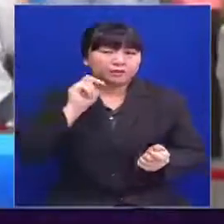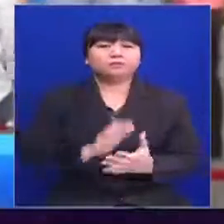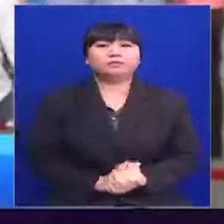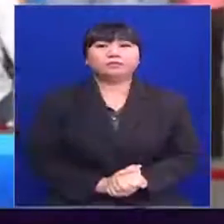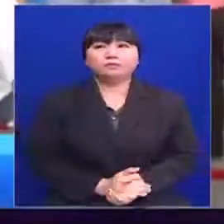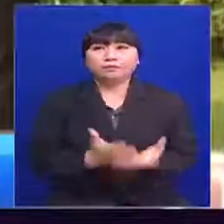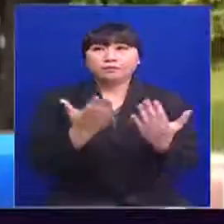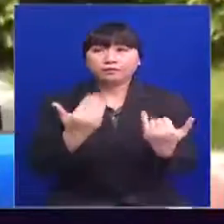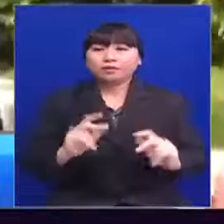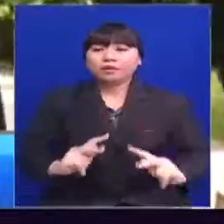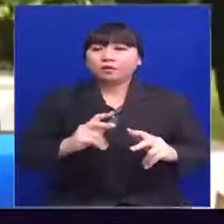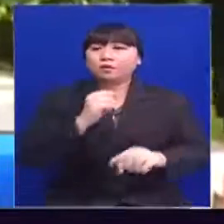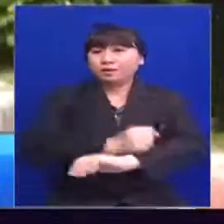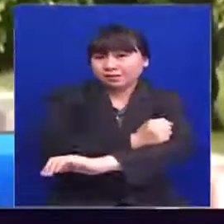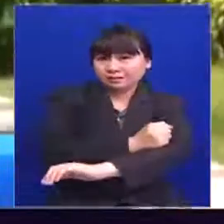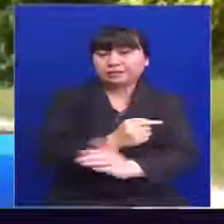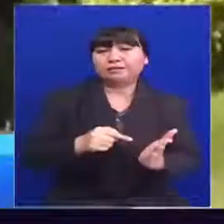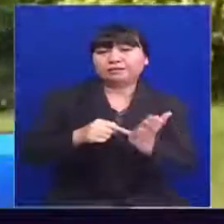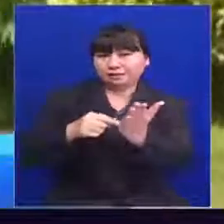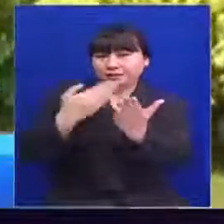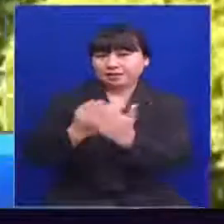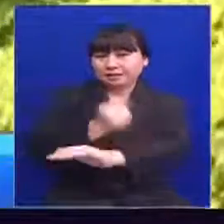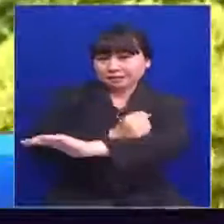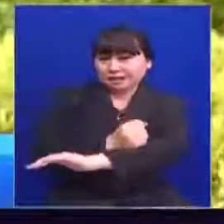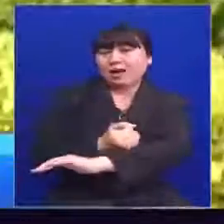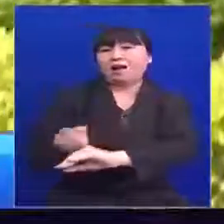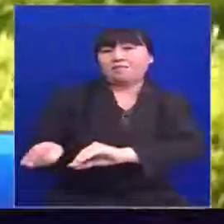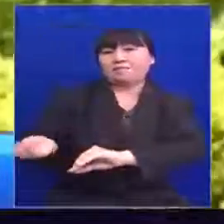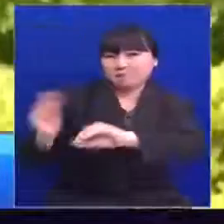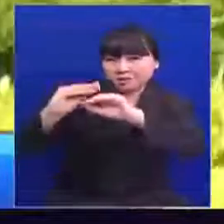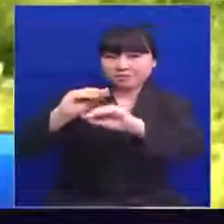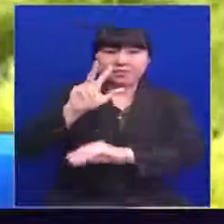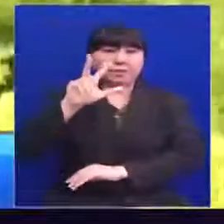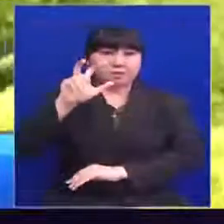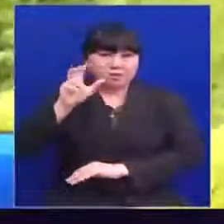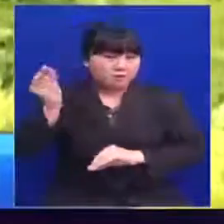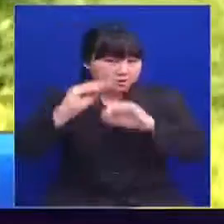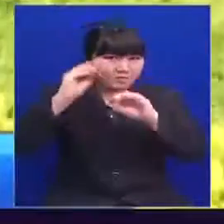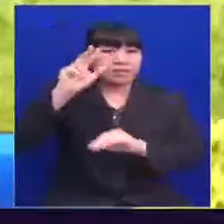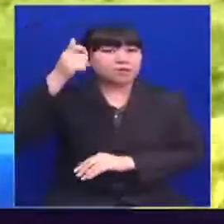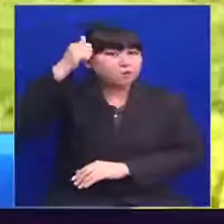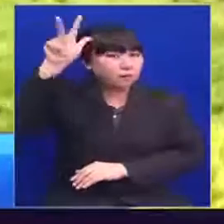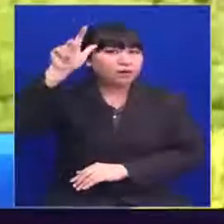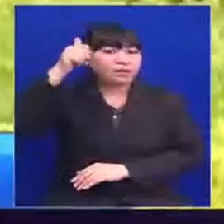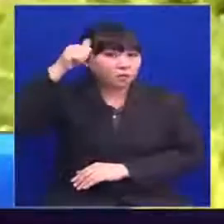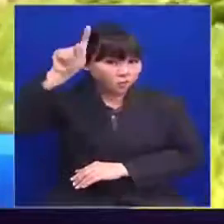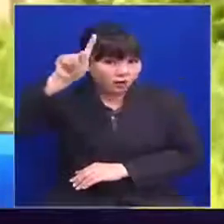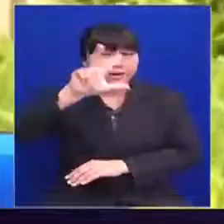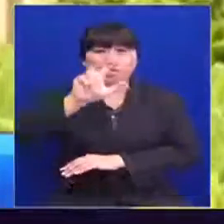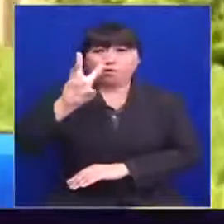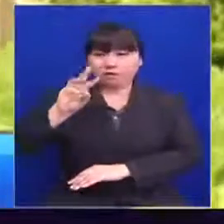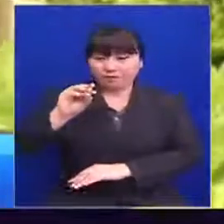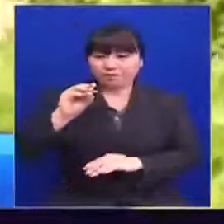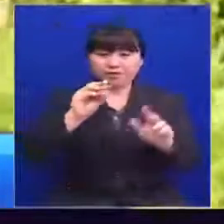ด้านกระทรวงแรงงานนะคะได้เสนอการปรับขึ้นค่าจ้างขั้นต่ำระยะจาก300บาทเป็น360บาทต่อวันสูงสุดอยู่ที่550บ